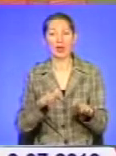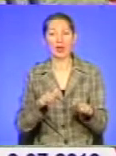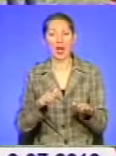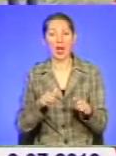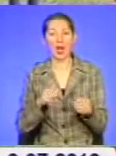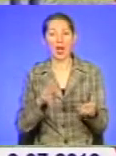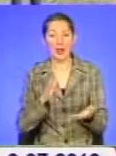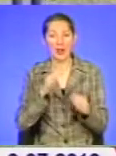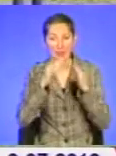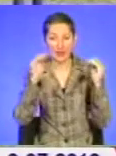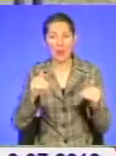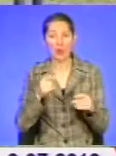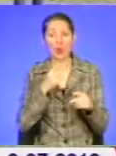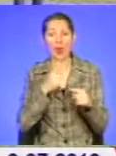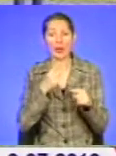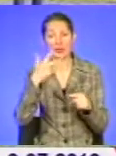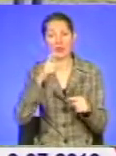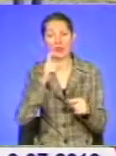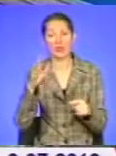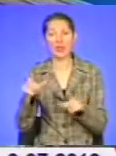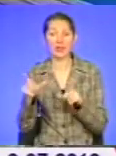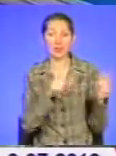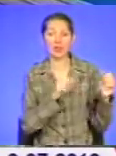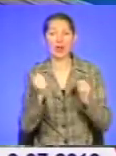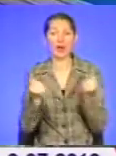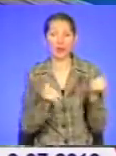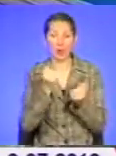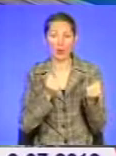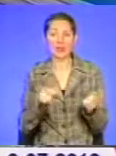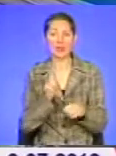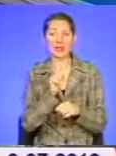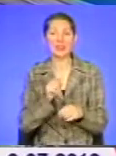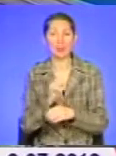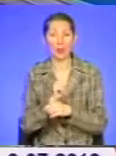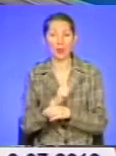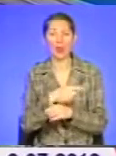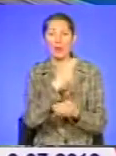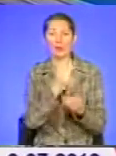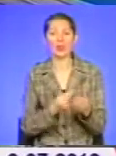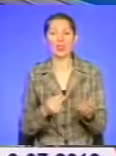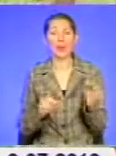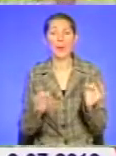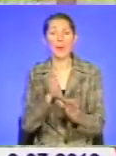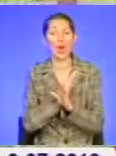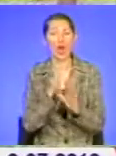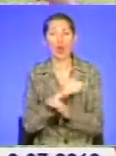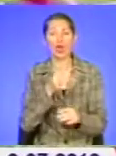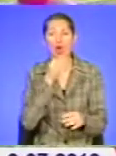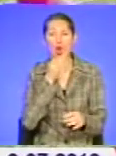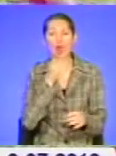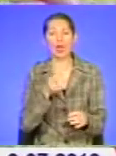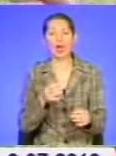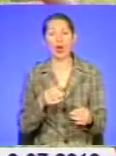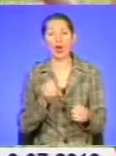їзди автомобілем з обласного центру, мальовнича природа роблять його улюбленим місцем відпочинку дітлахів. Нинішня